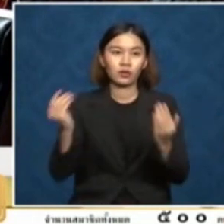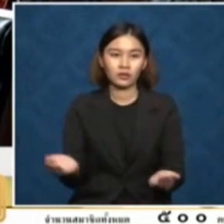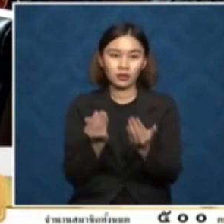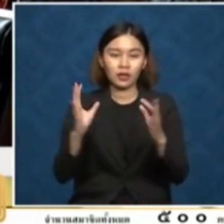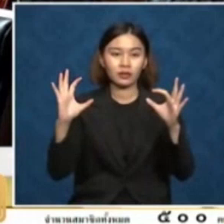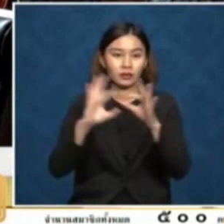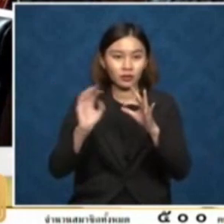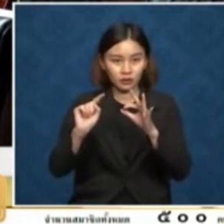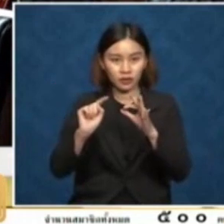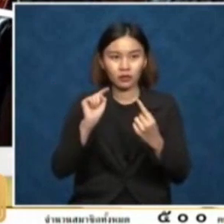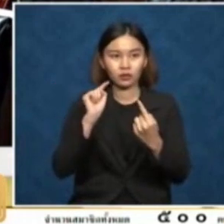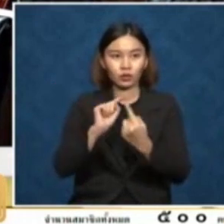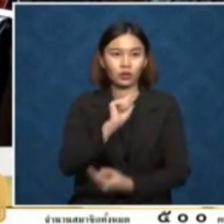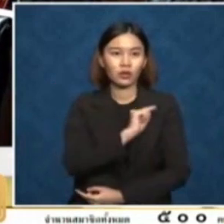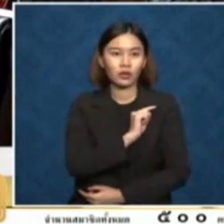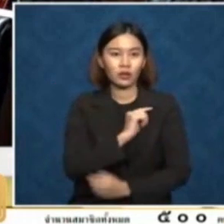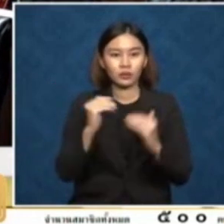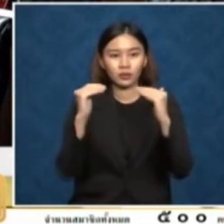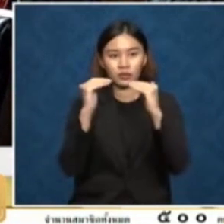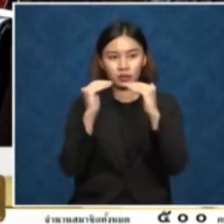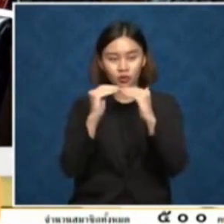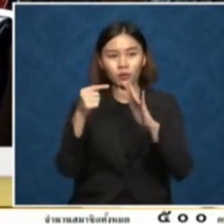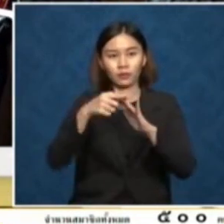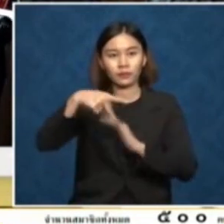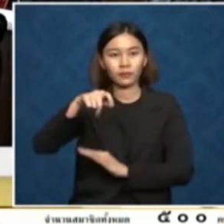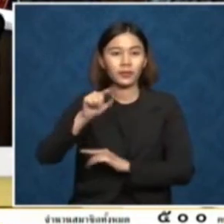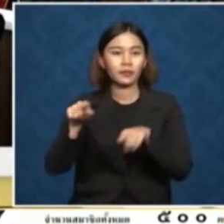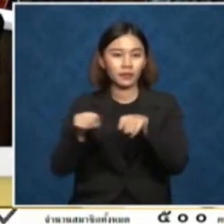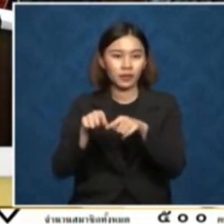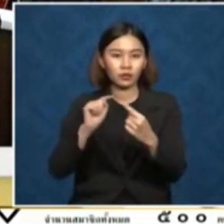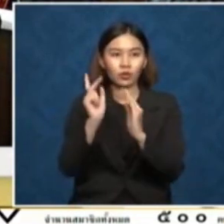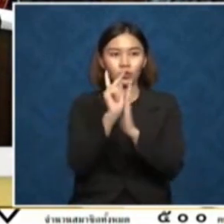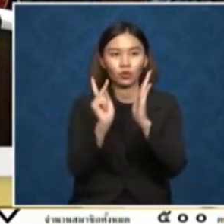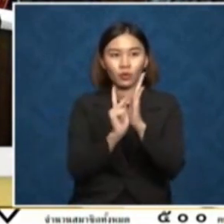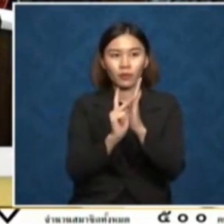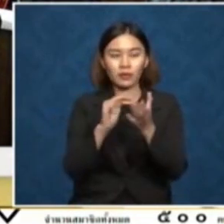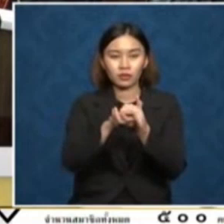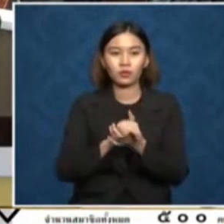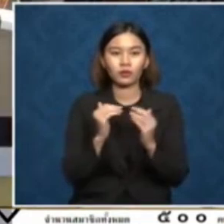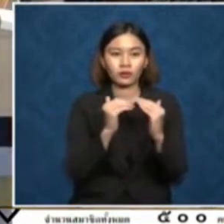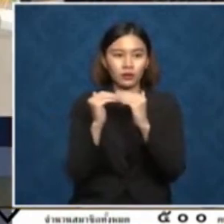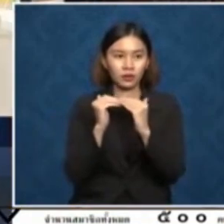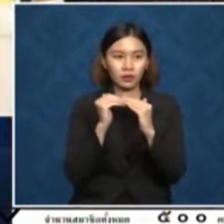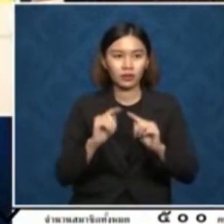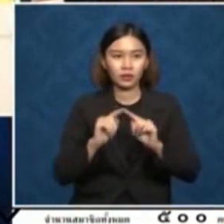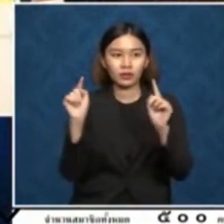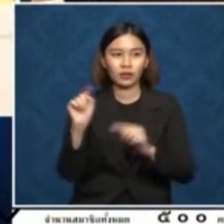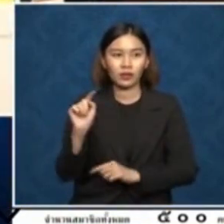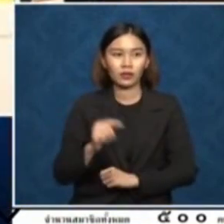เรื่องความเท่าเทียมทางเพศดังการเช่นในเรื่องของกฎหมายสมรสเท่าเทียมครับอย่างไร